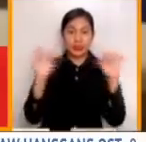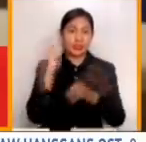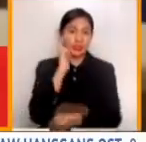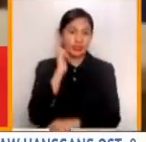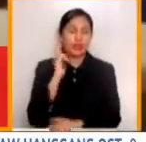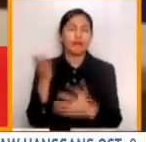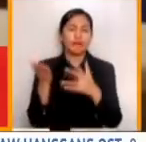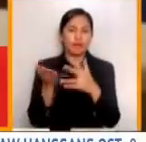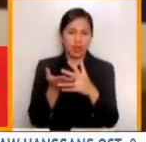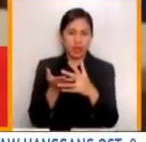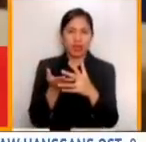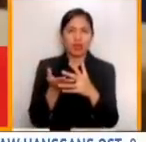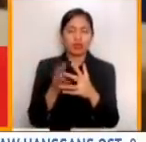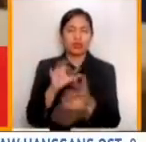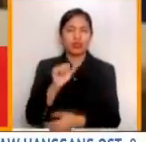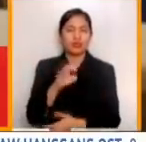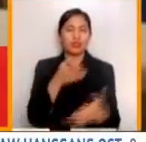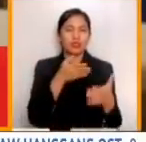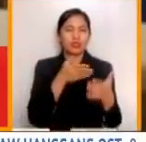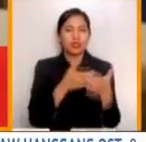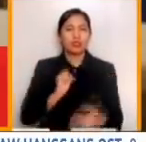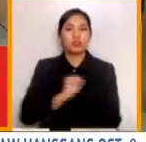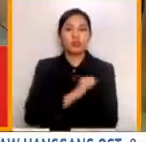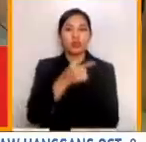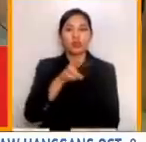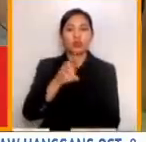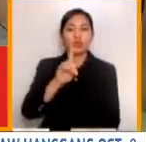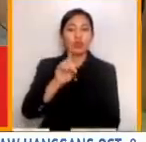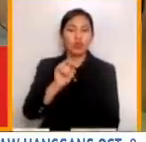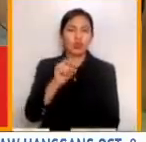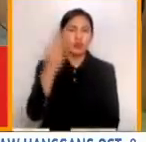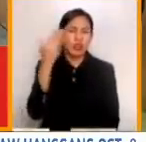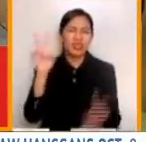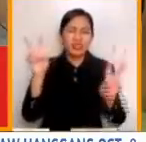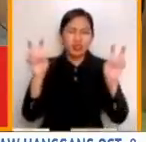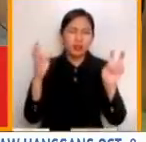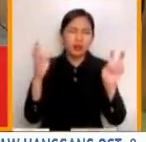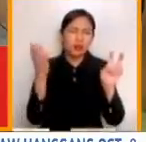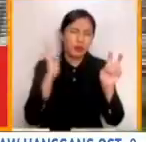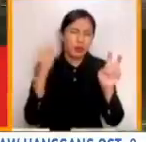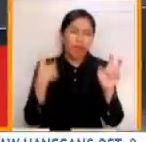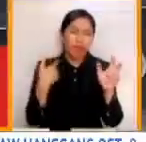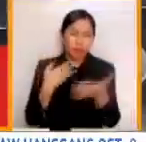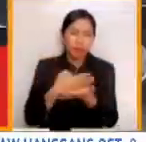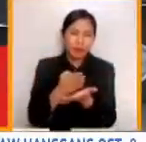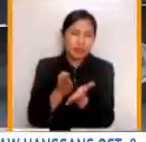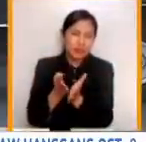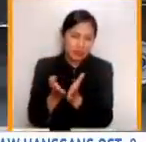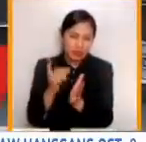dahil sa 140 million pesos sa pondong naisyuhan umano ng notice of disallowance ng COA.